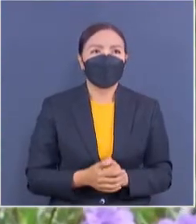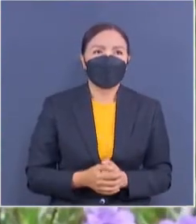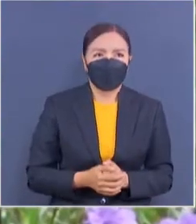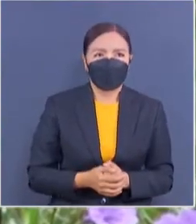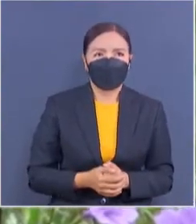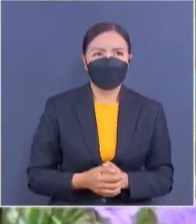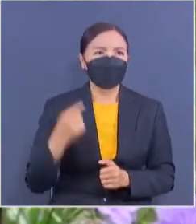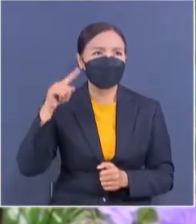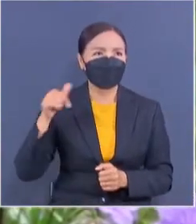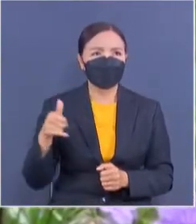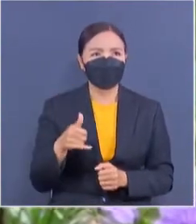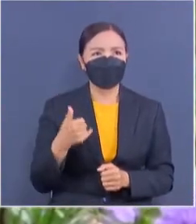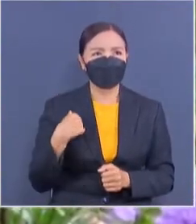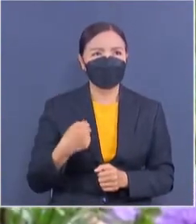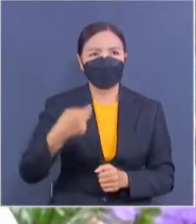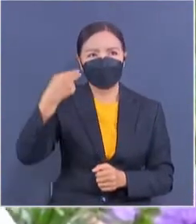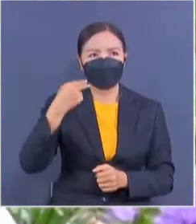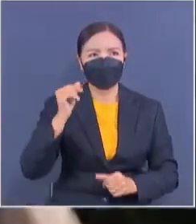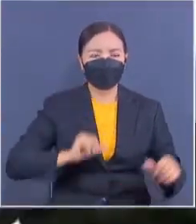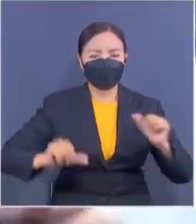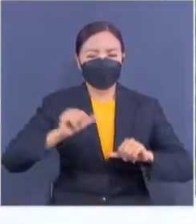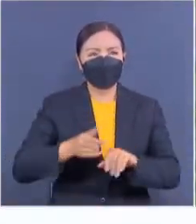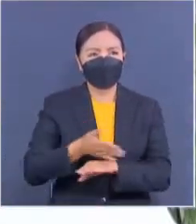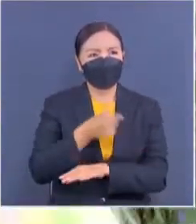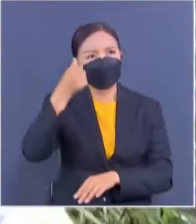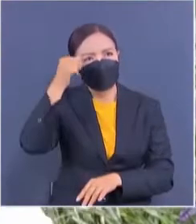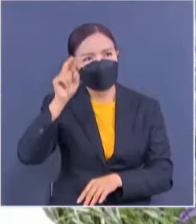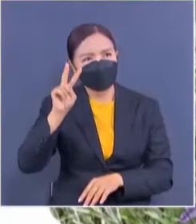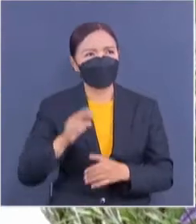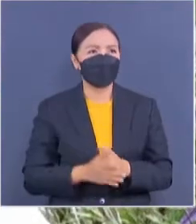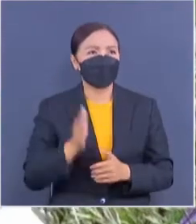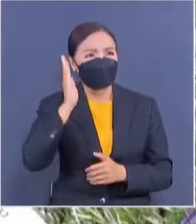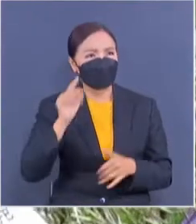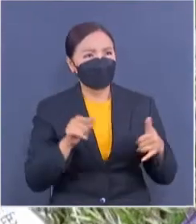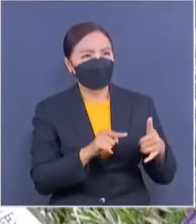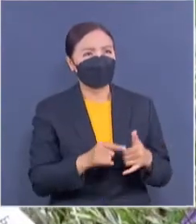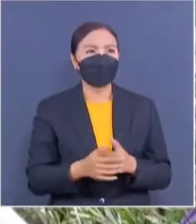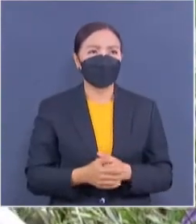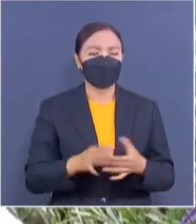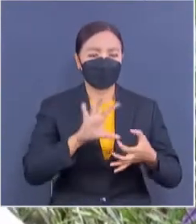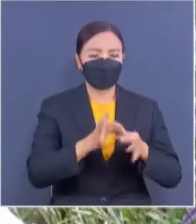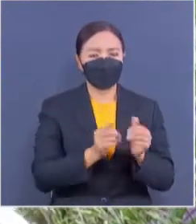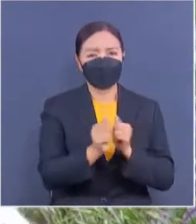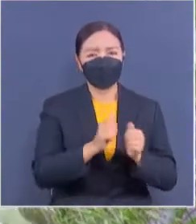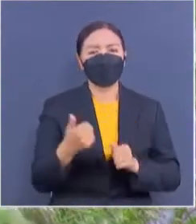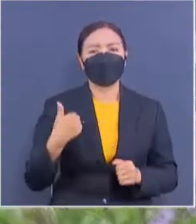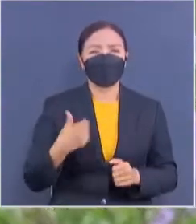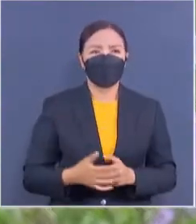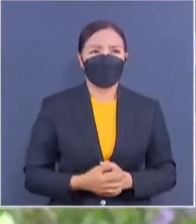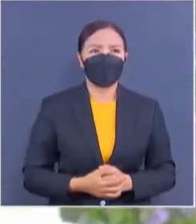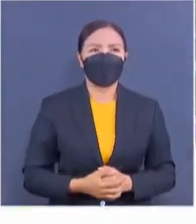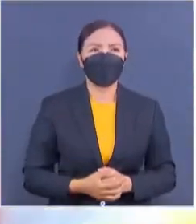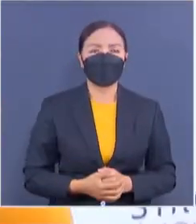พราะฝั่งของเจ้าสาวก็มีงานถ่ายละคร2วันก่อนแต่งค่ะส่วนทางเจ้าบ่าวก็ยังคงแข่งไตรกีฬาอยู่เลยนะคะไปฟังเสียงพี่หญิงกันหน่อย